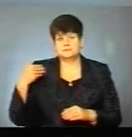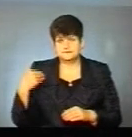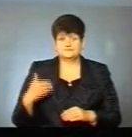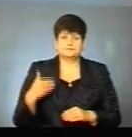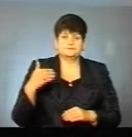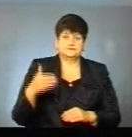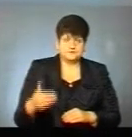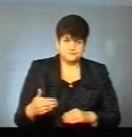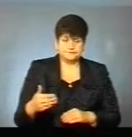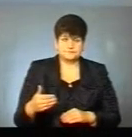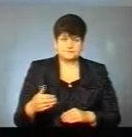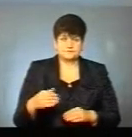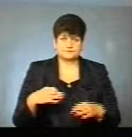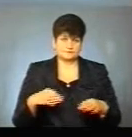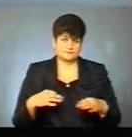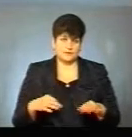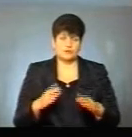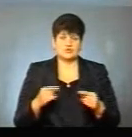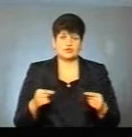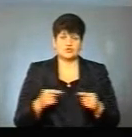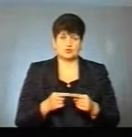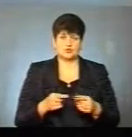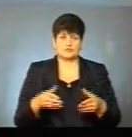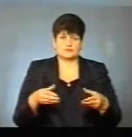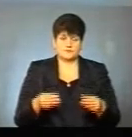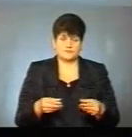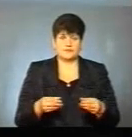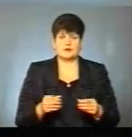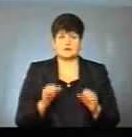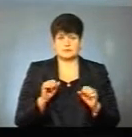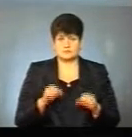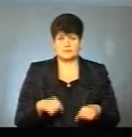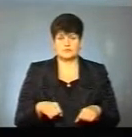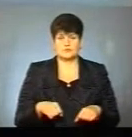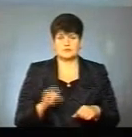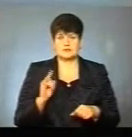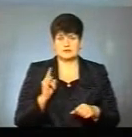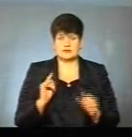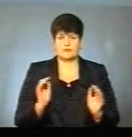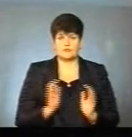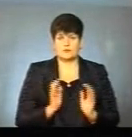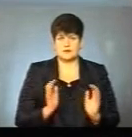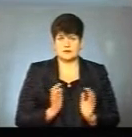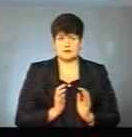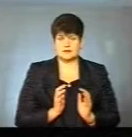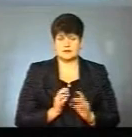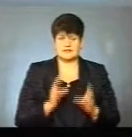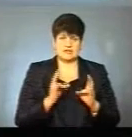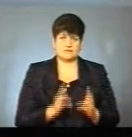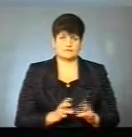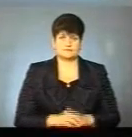автомобіля, чи на передньому сидінні автомобіля, воно буде чітко кріпитися і буде дати змогу дитині вберегтися від